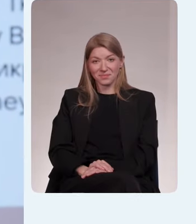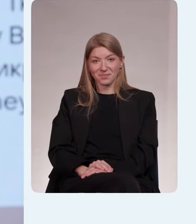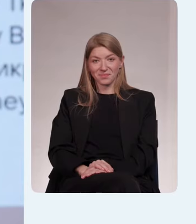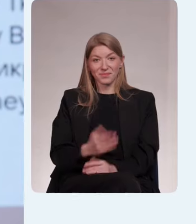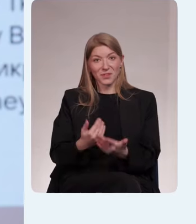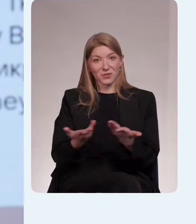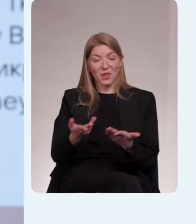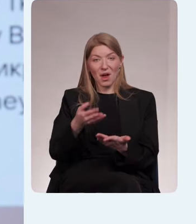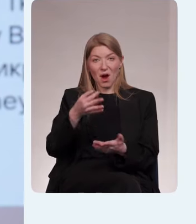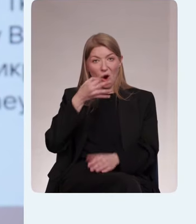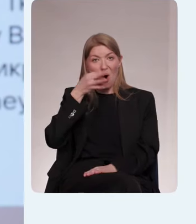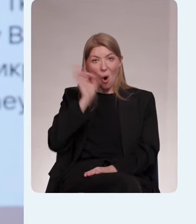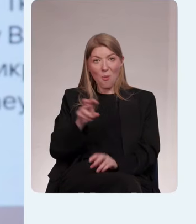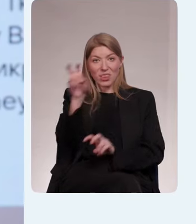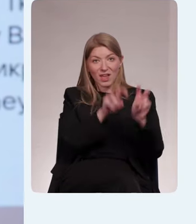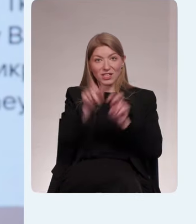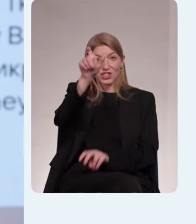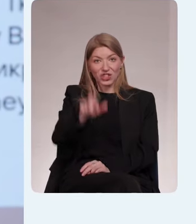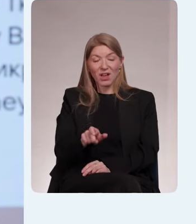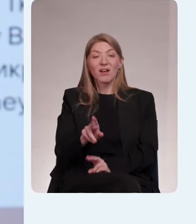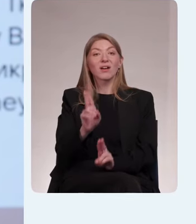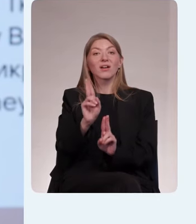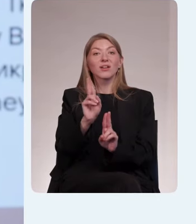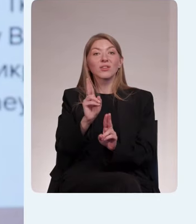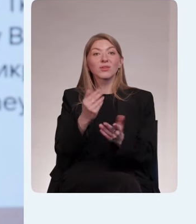ищейка». Она достанется собаке.